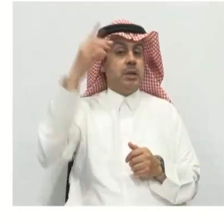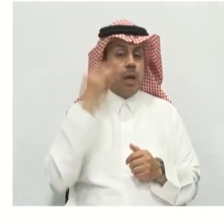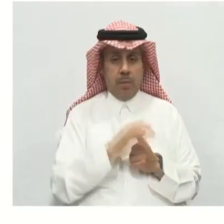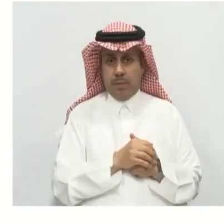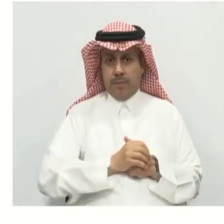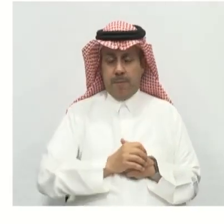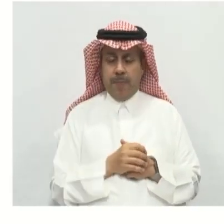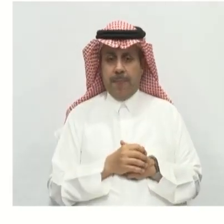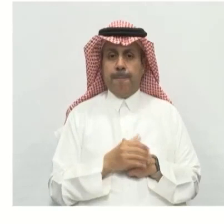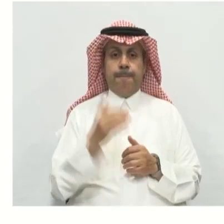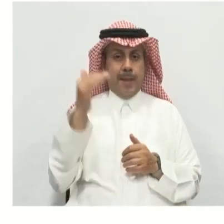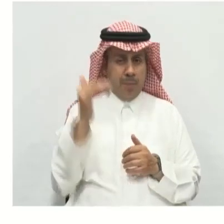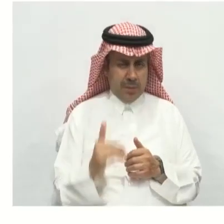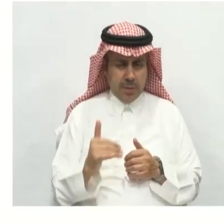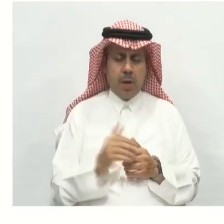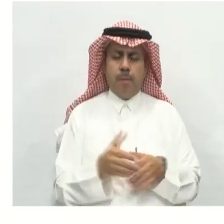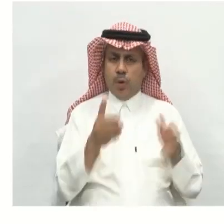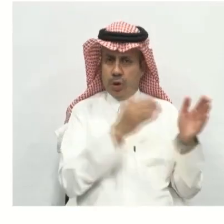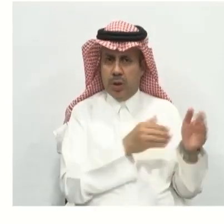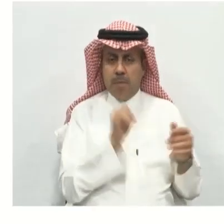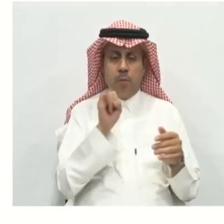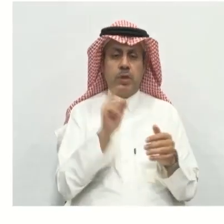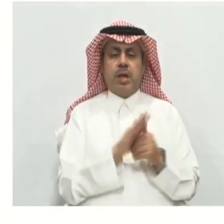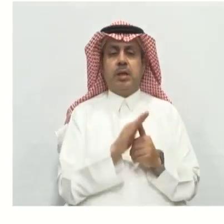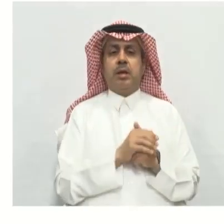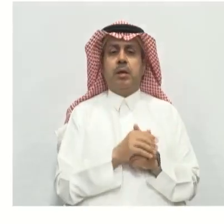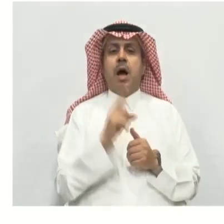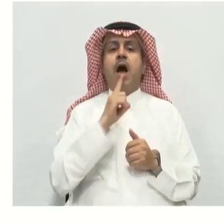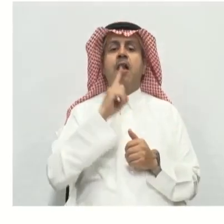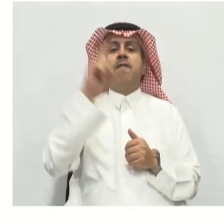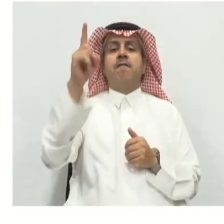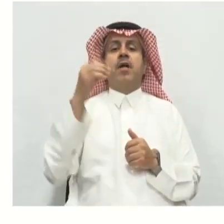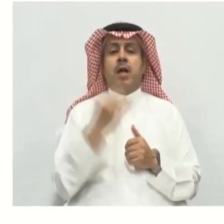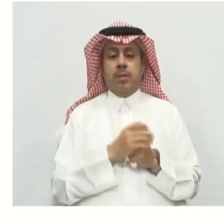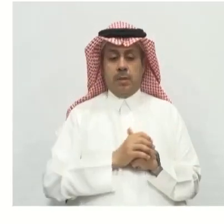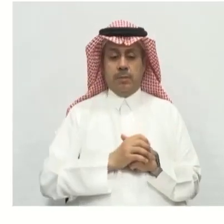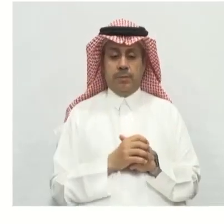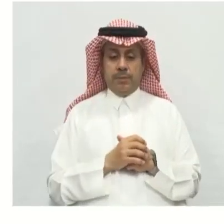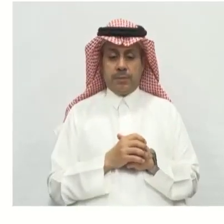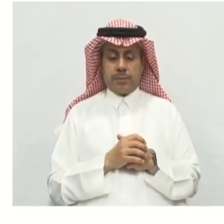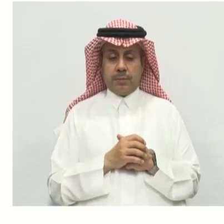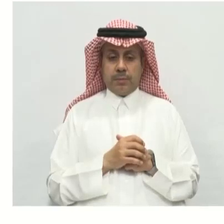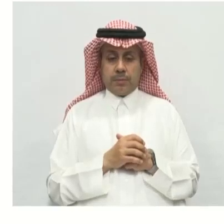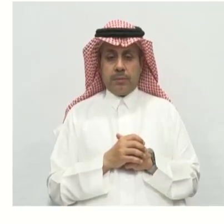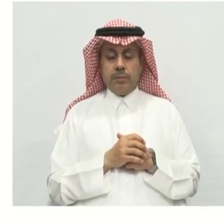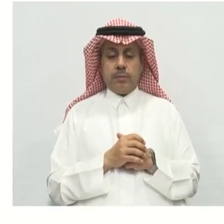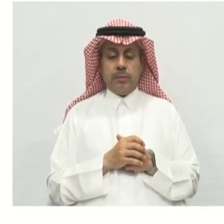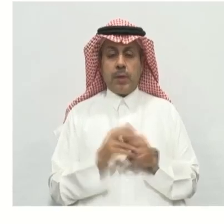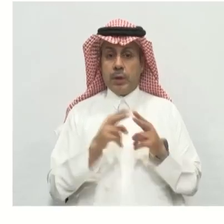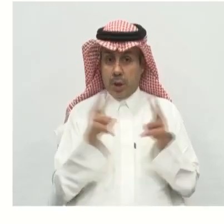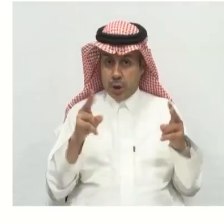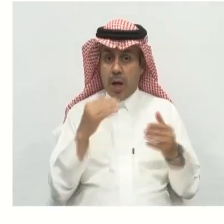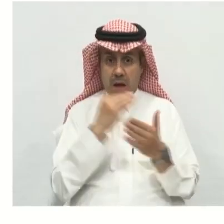مؤشرا اقل اهميه بكثير في مستند يحتوي على 1000 كلمه سيشرح هذا